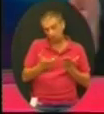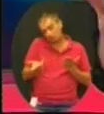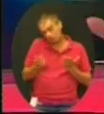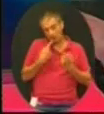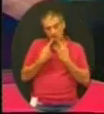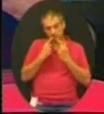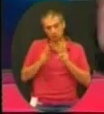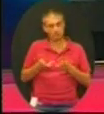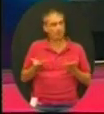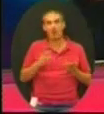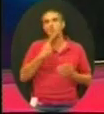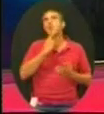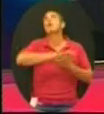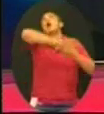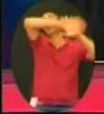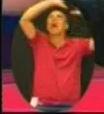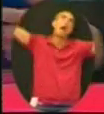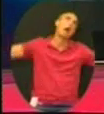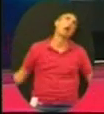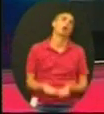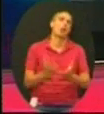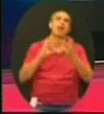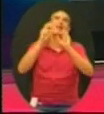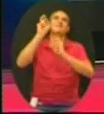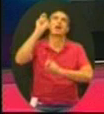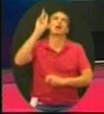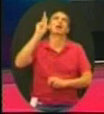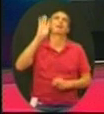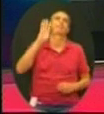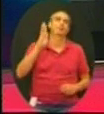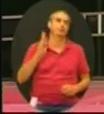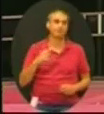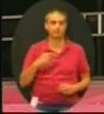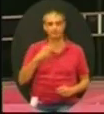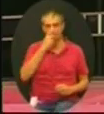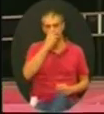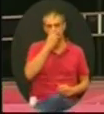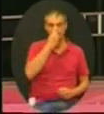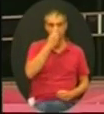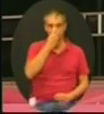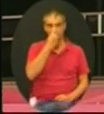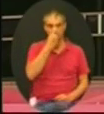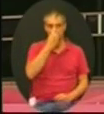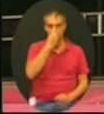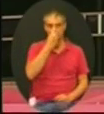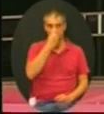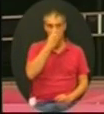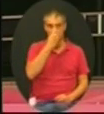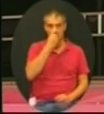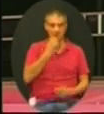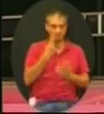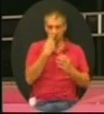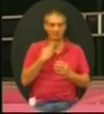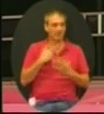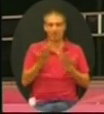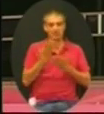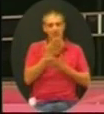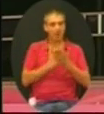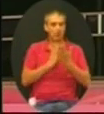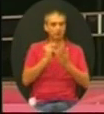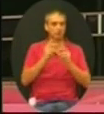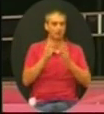למסע ומתן. למה את אומרת לי גם כפר עקב? כי מבחינתי אין מסע ומתן על חלוקה של מקומות